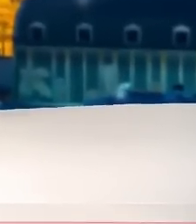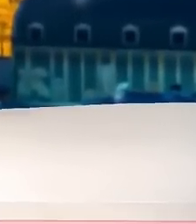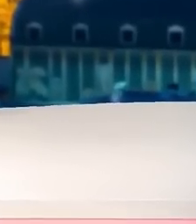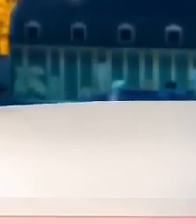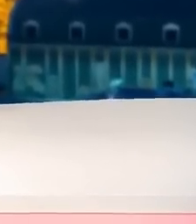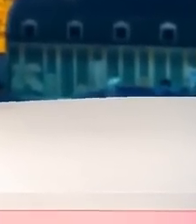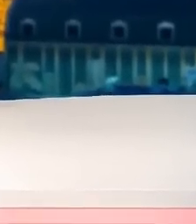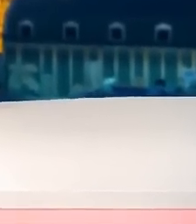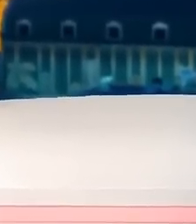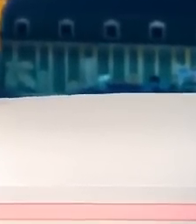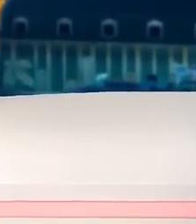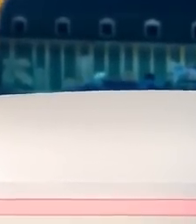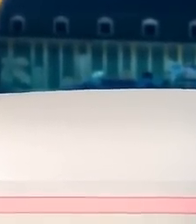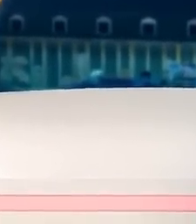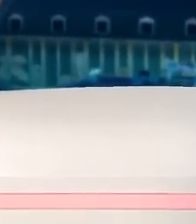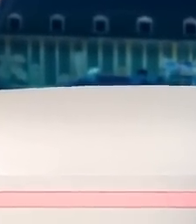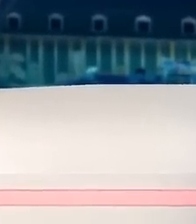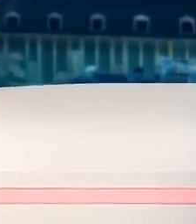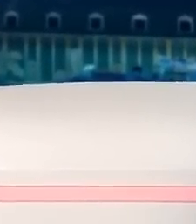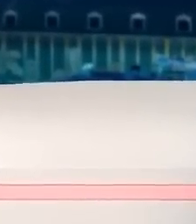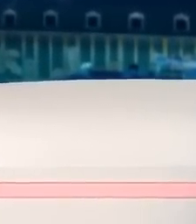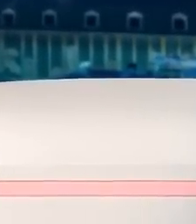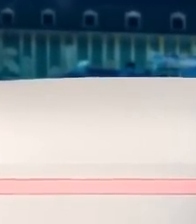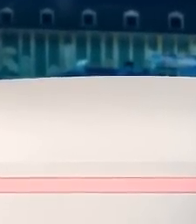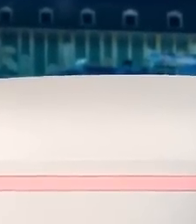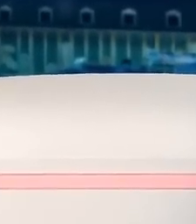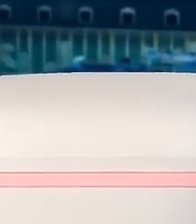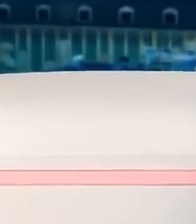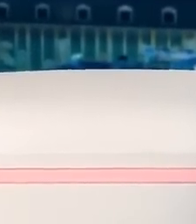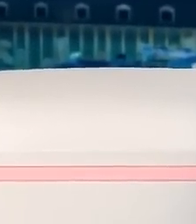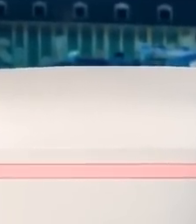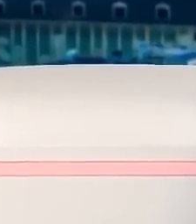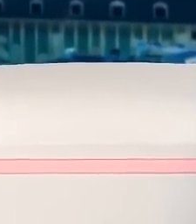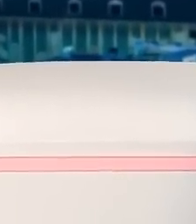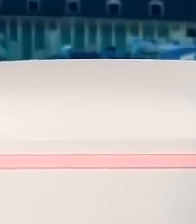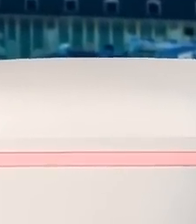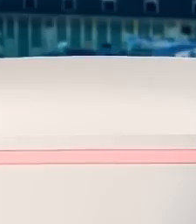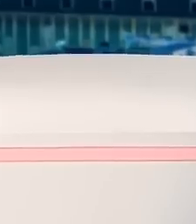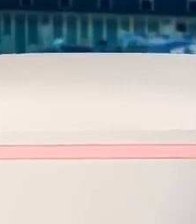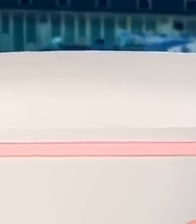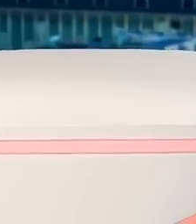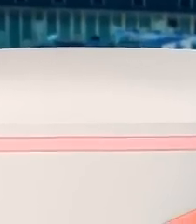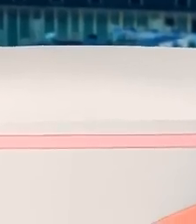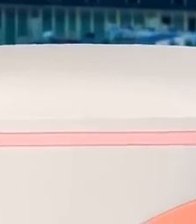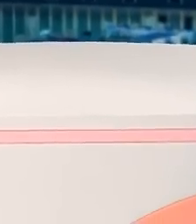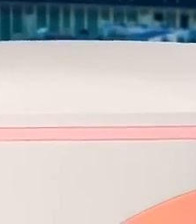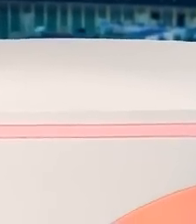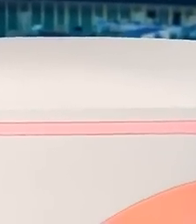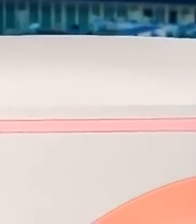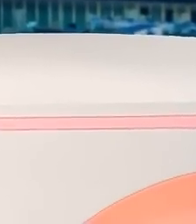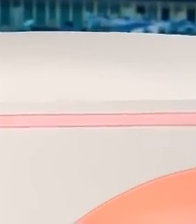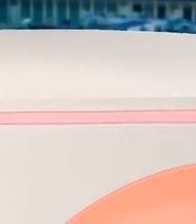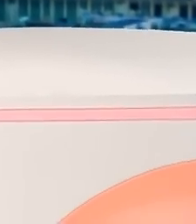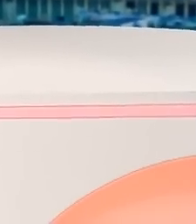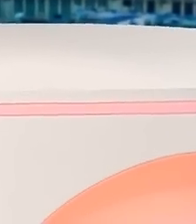George, mulțumim pentru aceste informații. Doamnelor și domnilor, jurnalul se încheie aici. Știrile noastre le puteți vedea și pe site-ul focusprimatv.ro. Eu